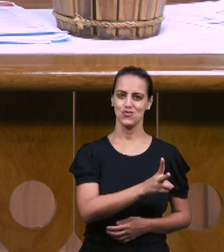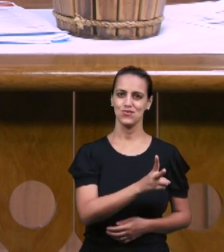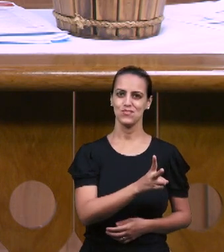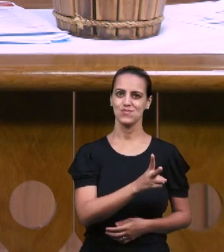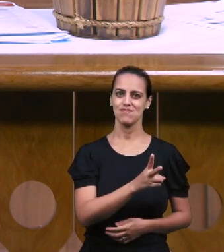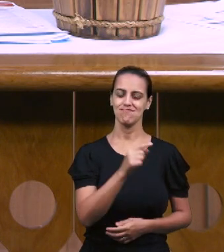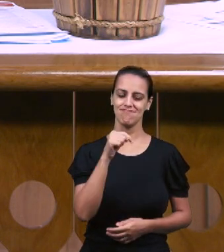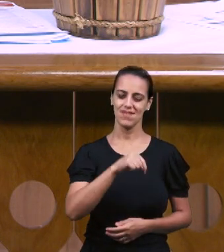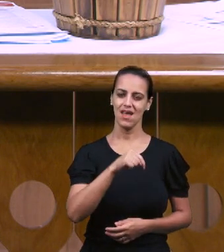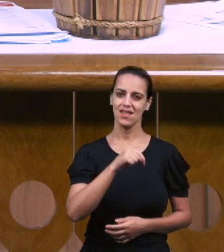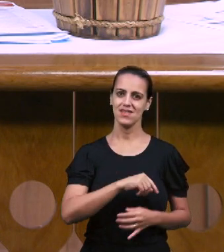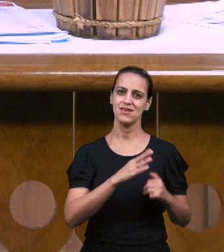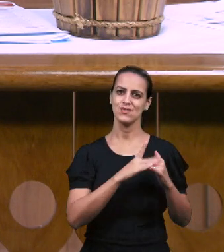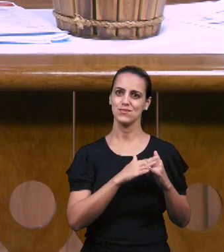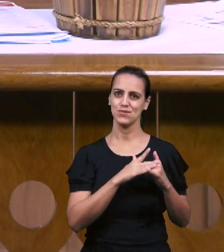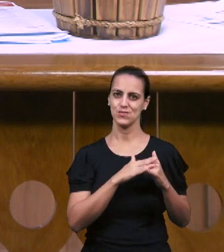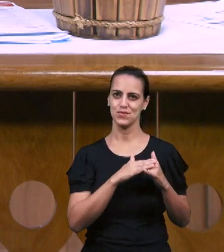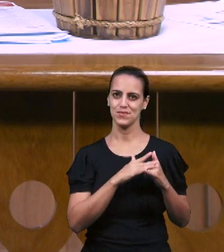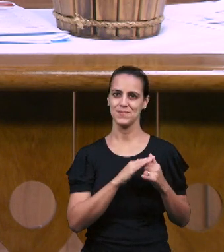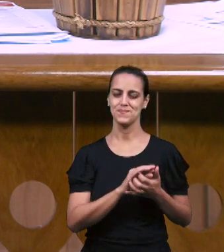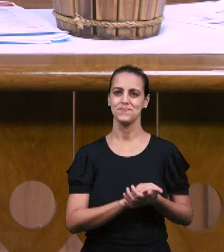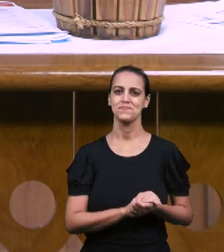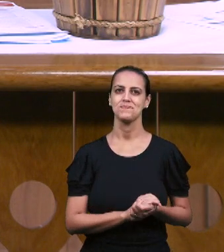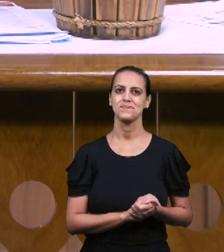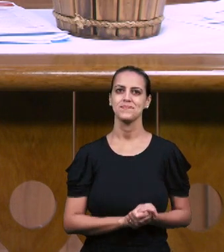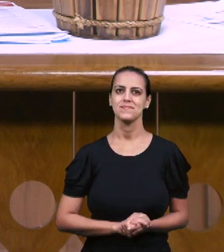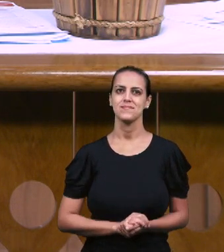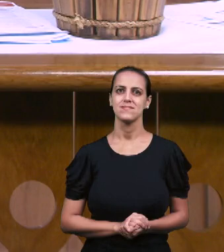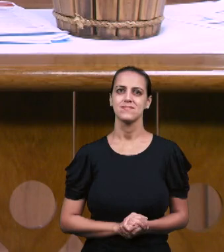continuité à la transmission à travers notre canal YouTube.